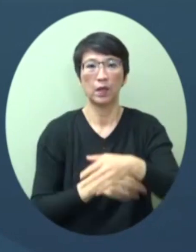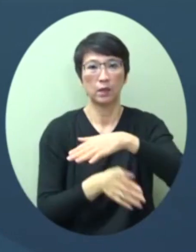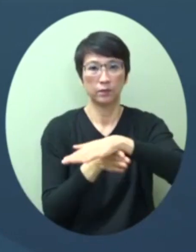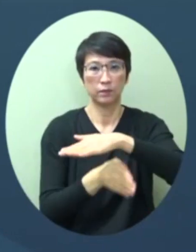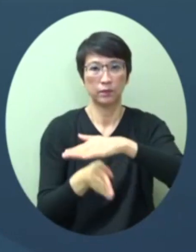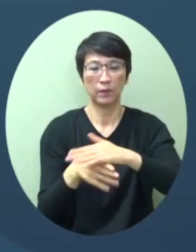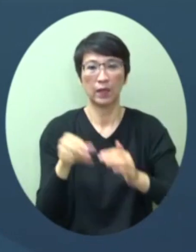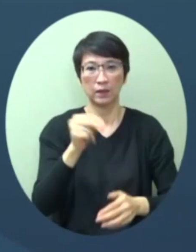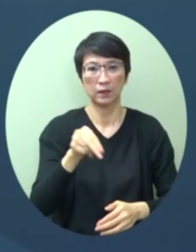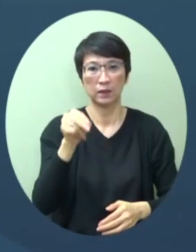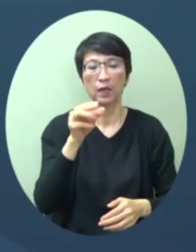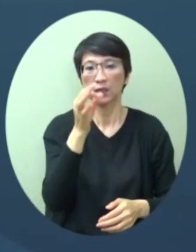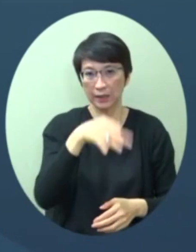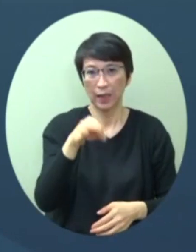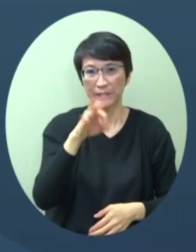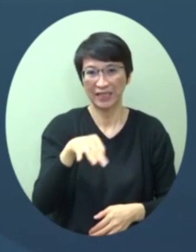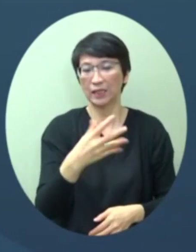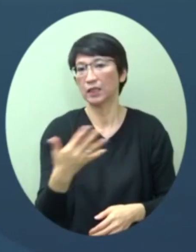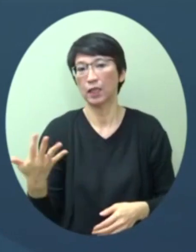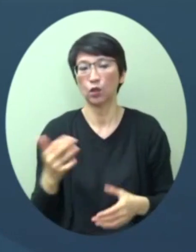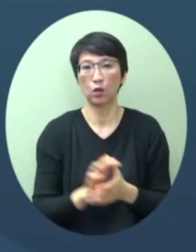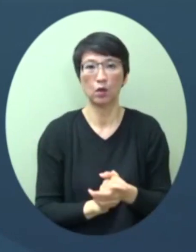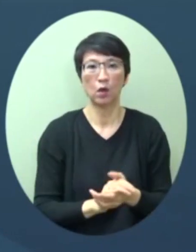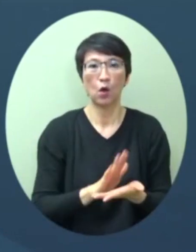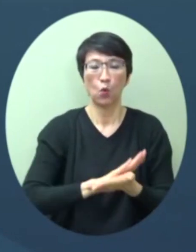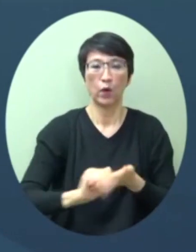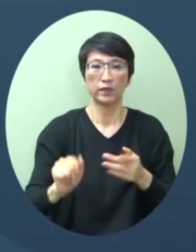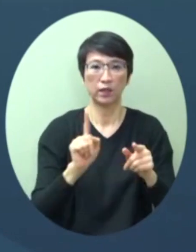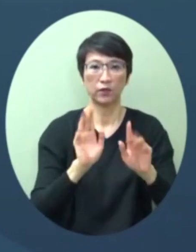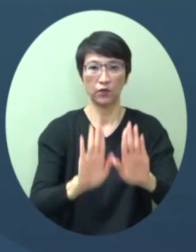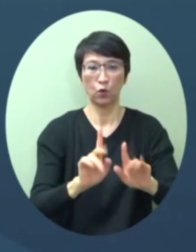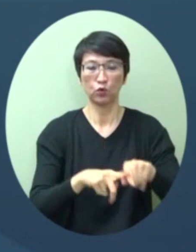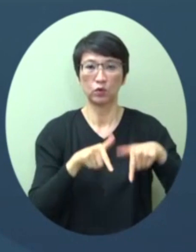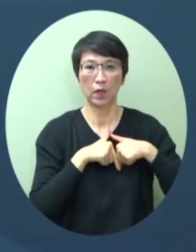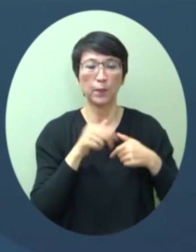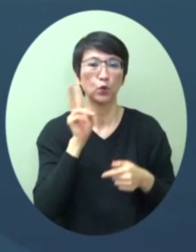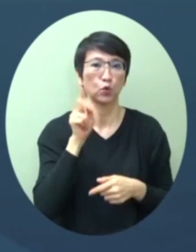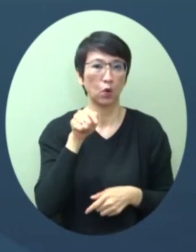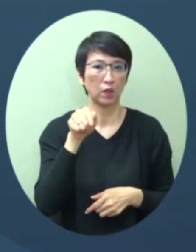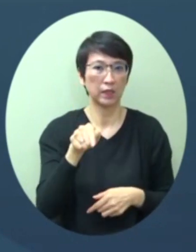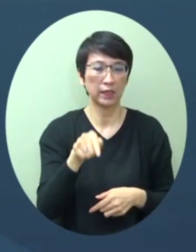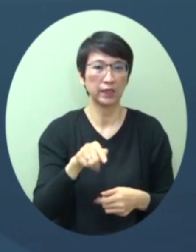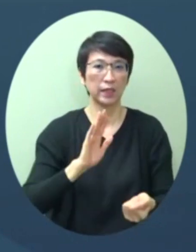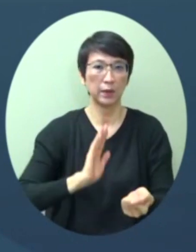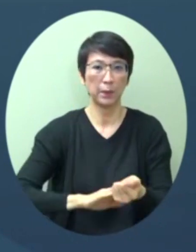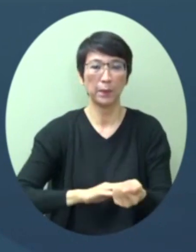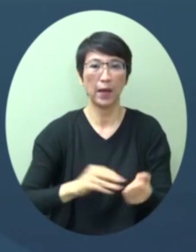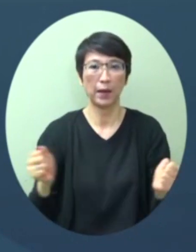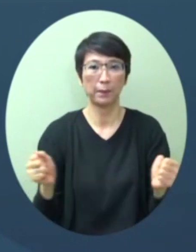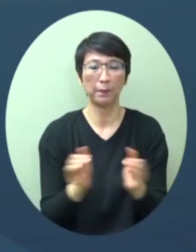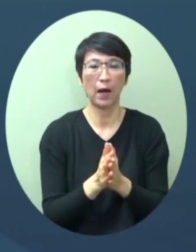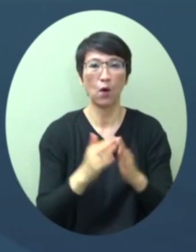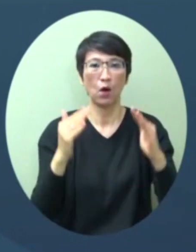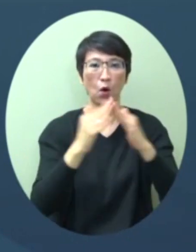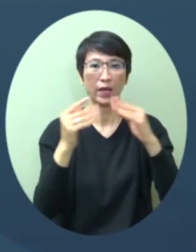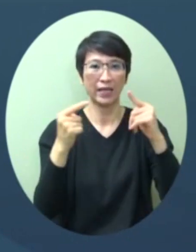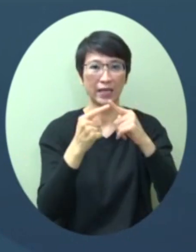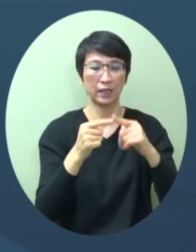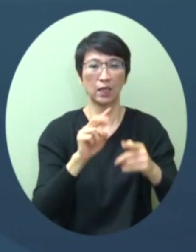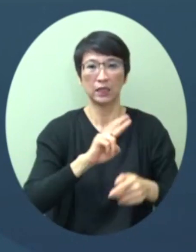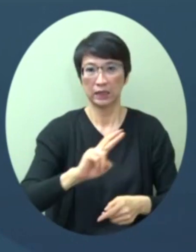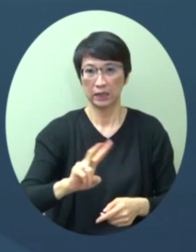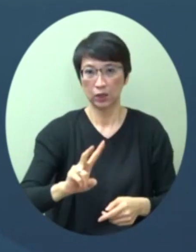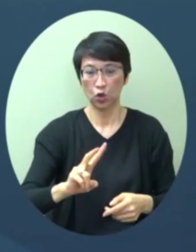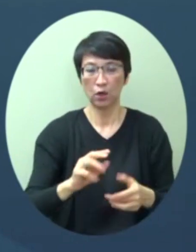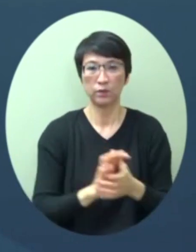一般来说卫生防务中心的要求是如果他们的确诊人士是同一家人是可以